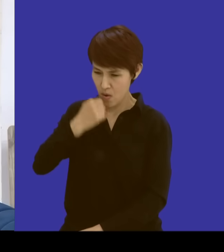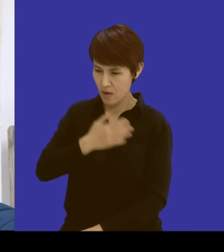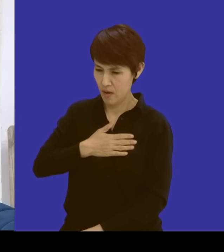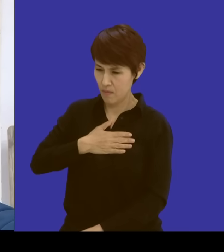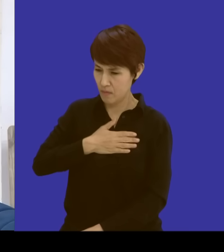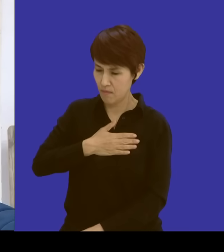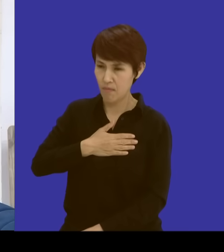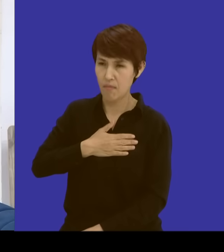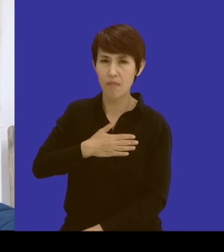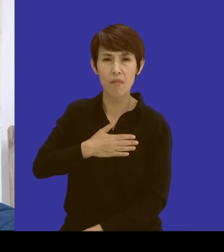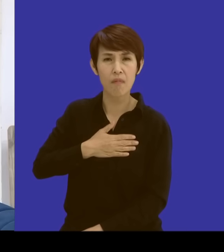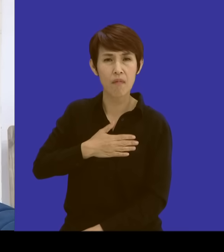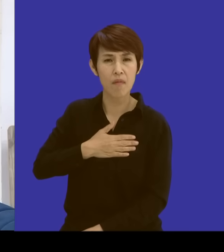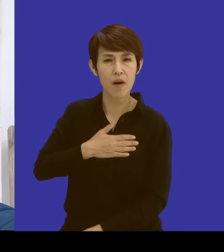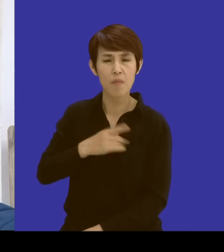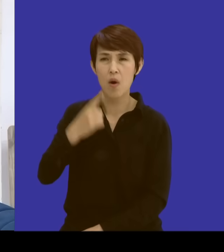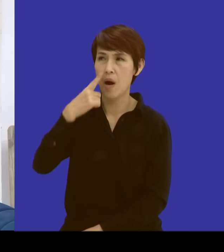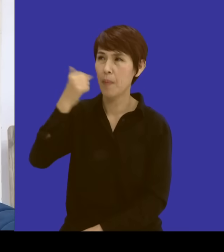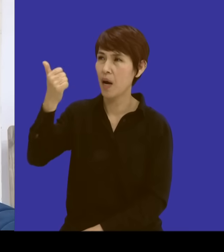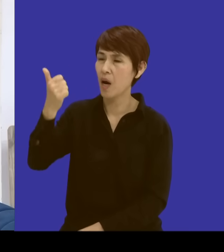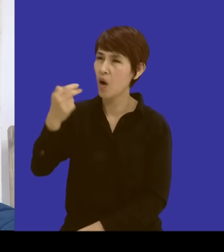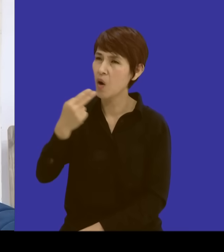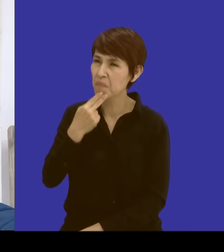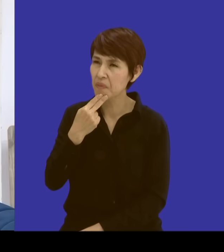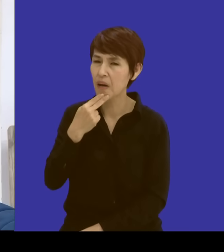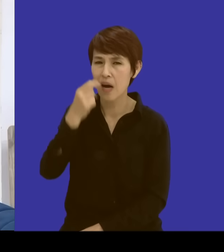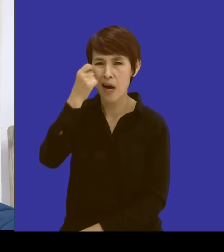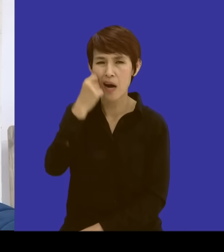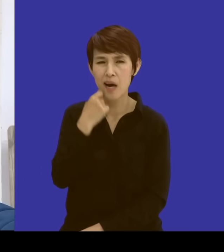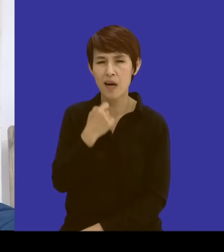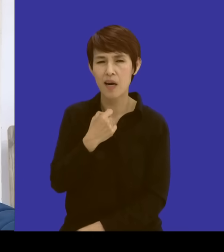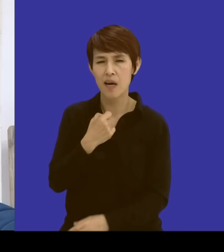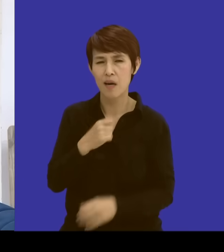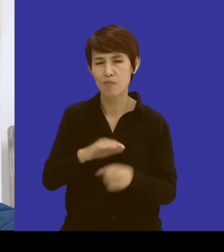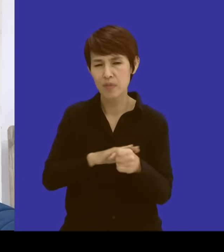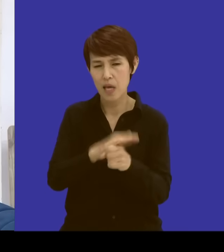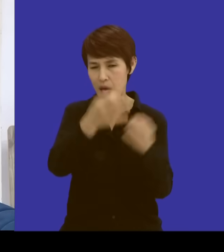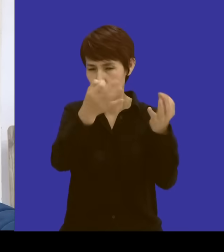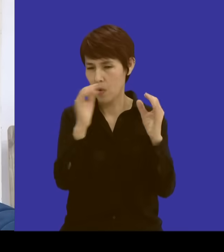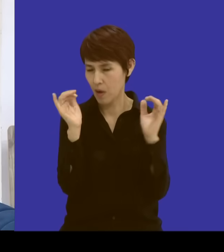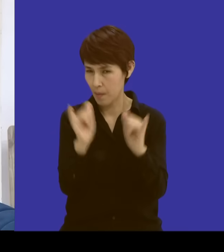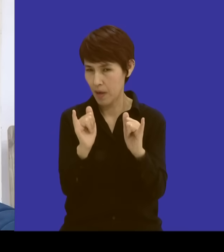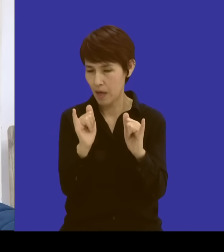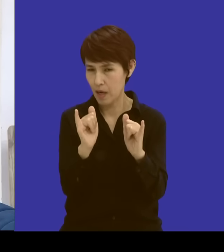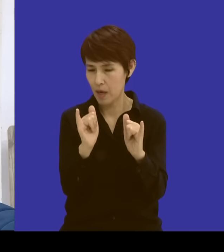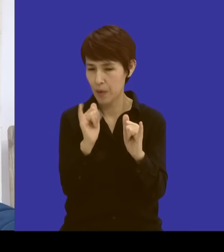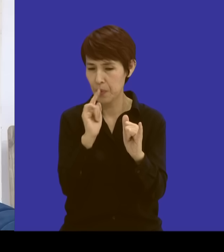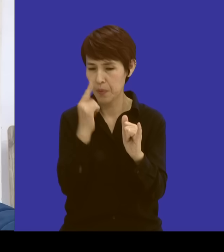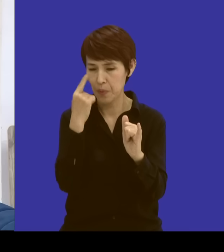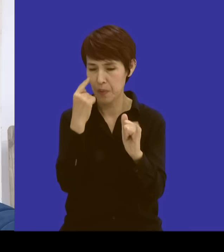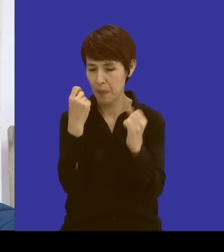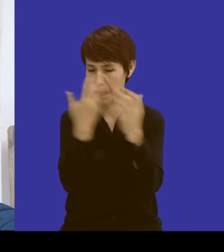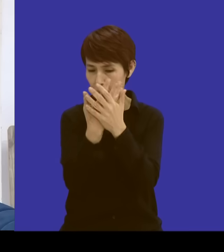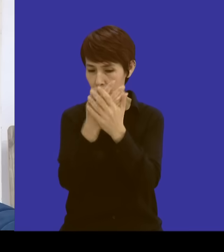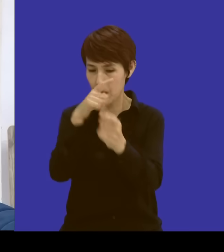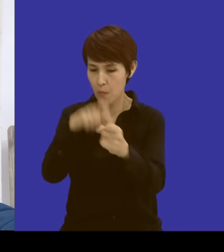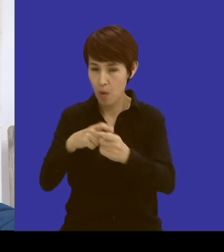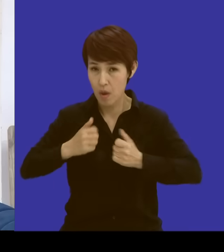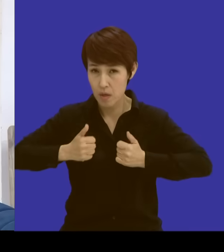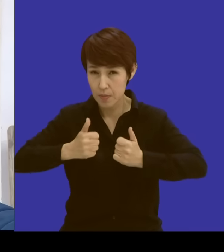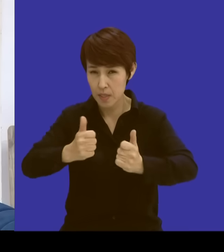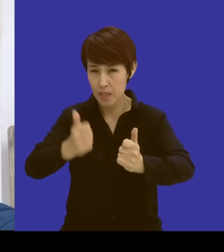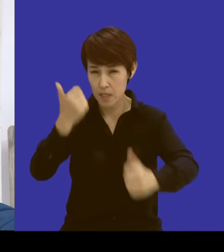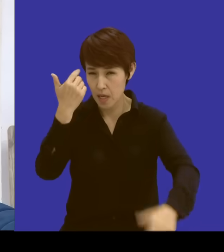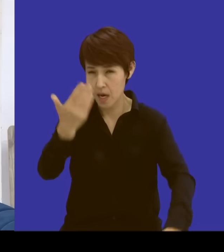감정들, 저로서는 내가 아버지 없는 아이로 불쌍한 거, 슬픈 거 이런 것들을 가리기 위한 열심으로서의 종교